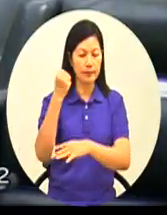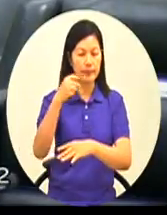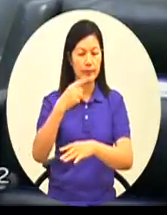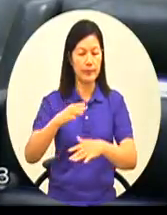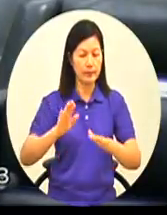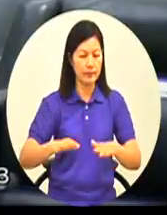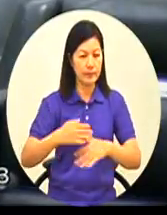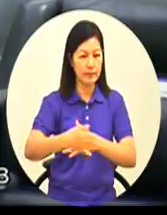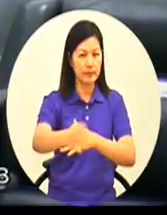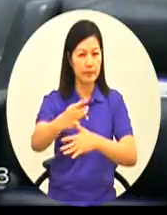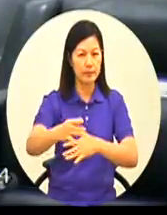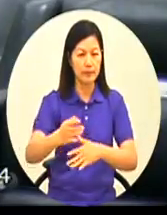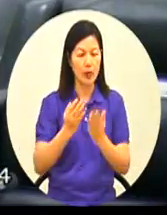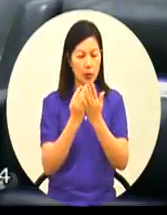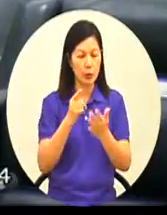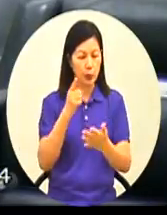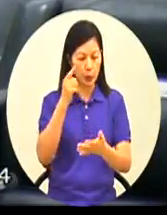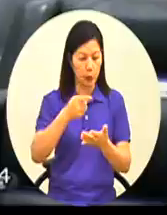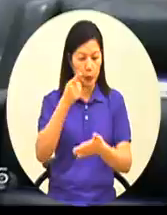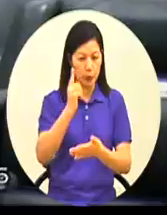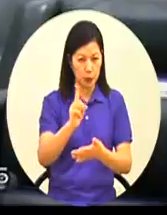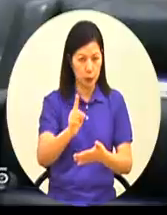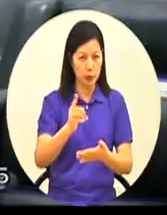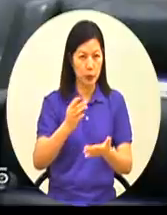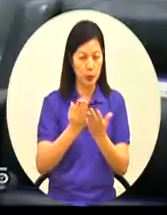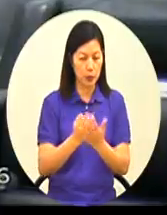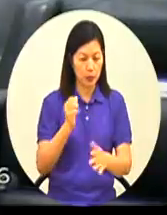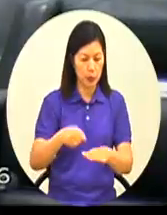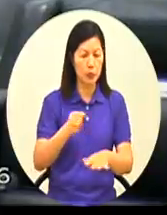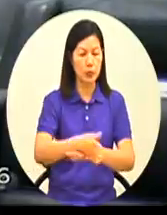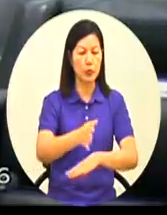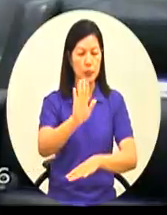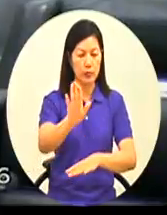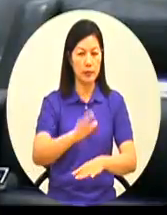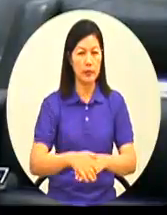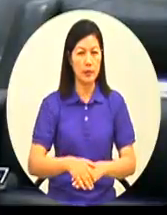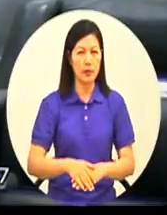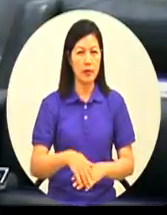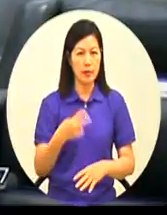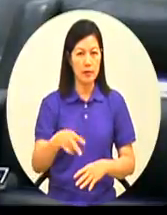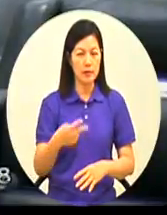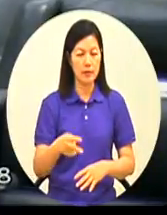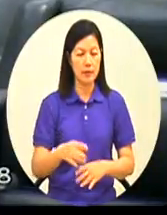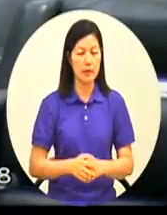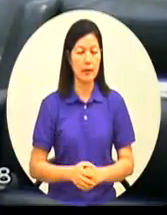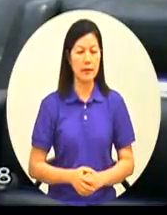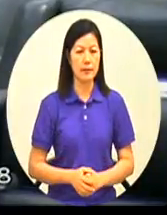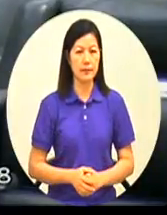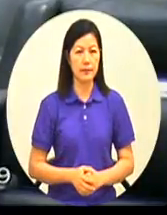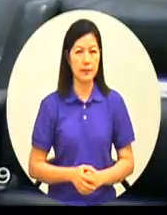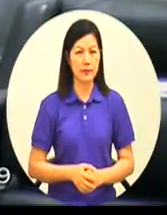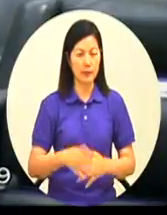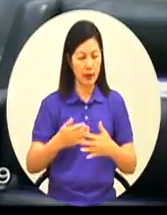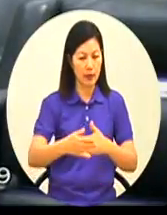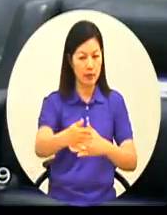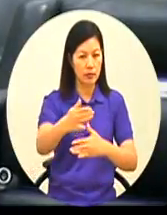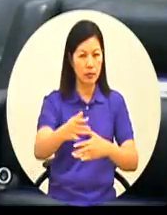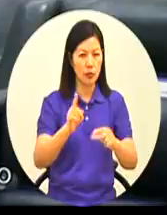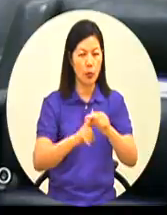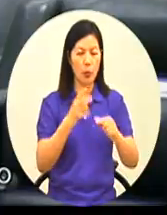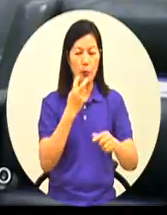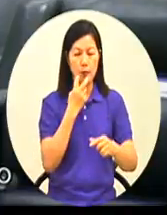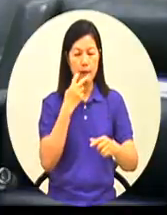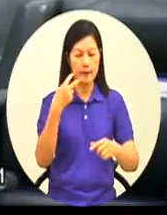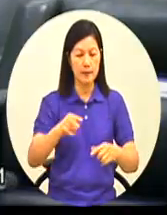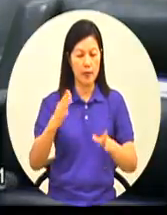过一读，那已经进入复委的程序那我想这一些进度都可以看到我们所有国家中央在